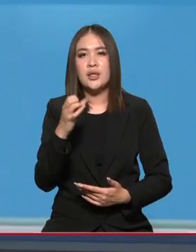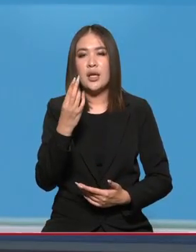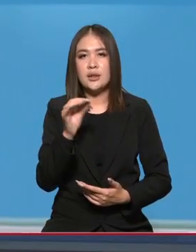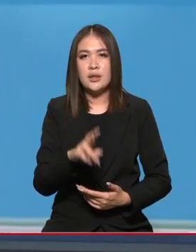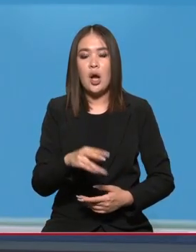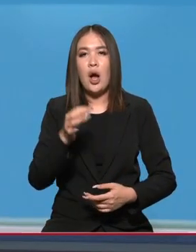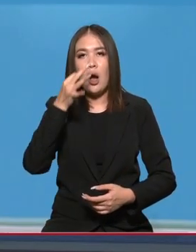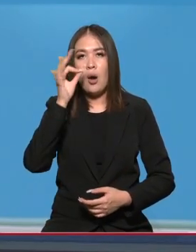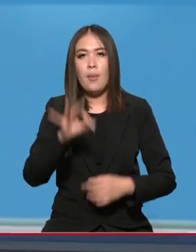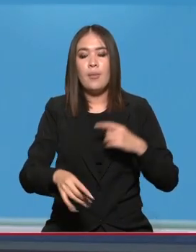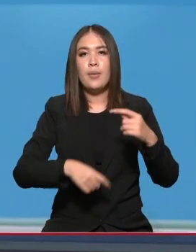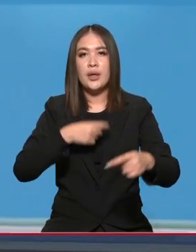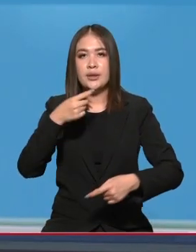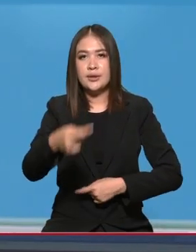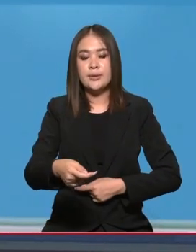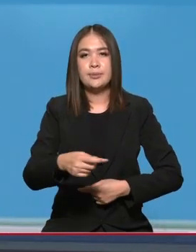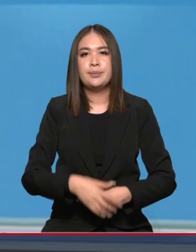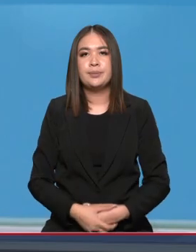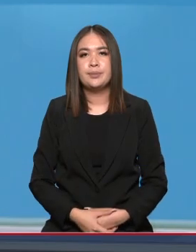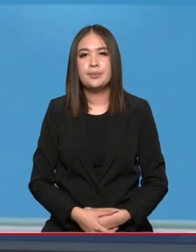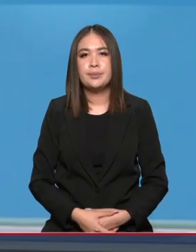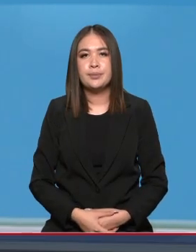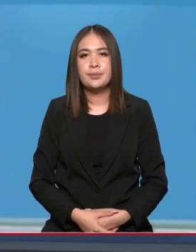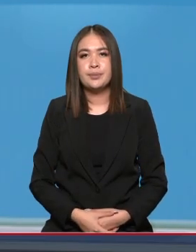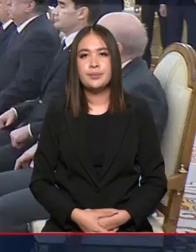обмен опытом по вопросам климатической повестки.